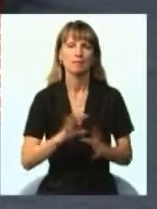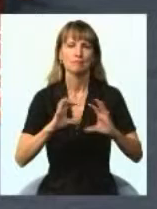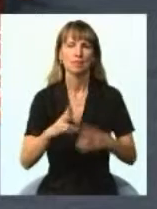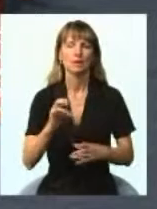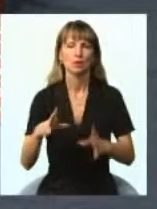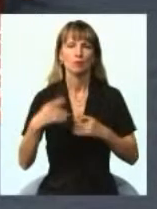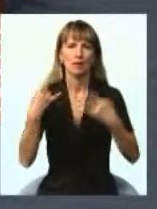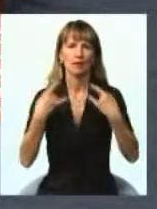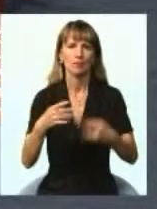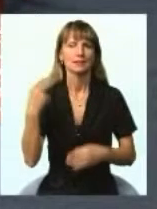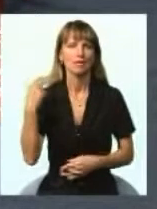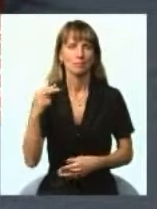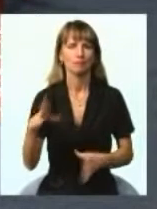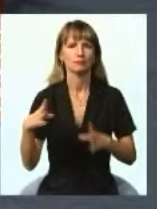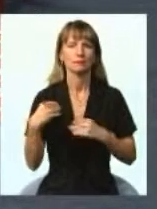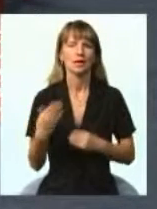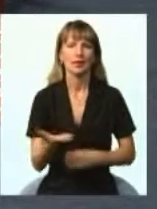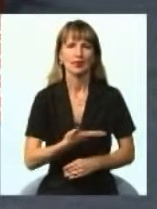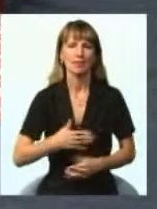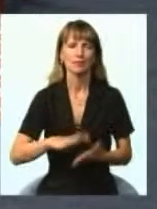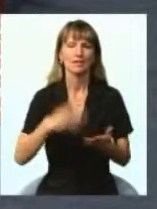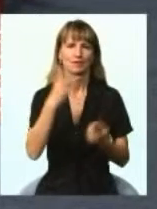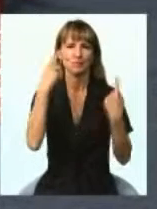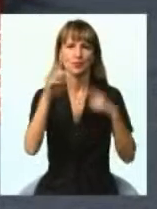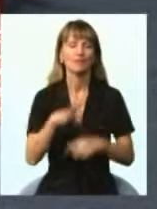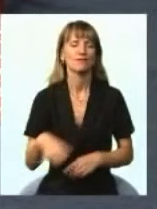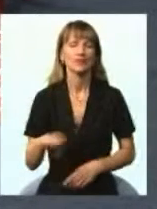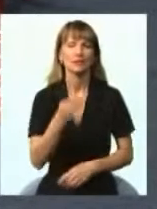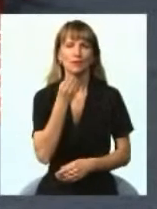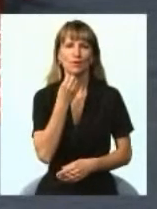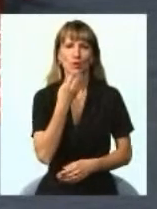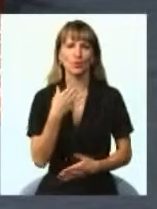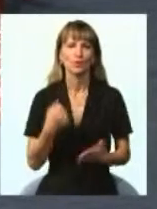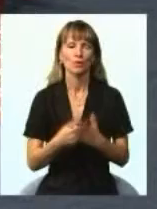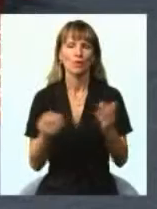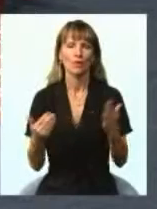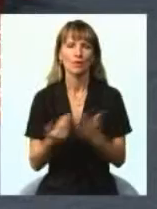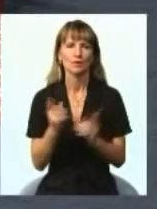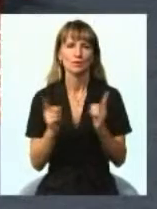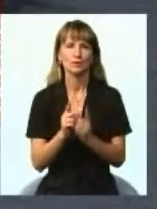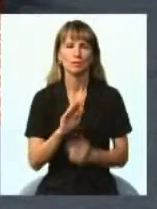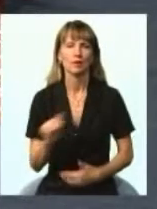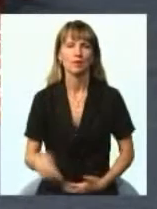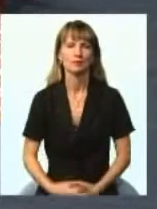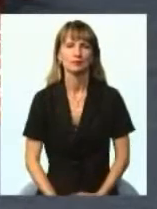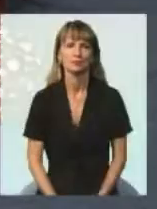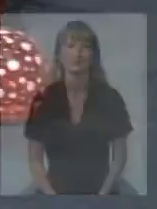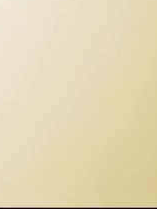телебаченні Запоріжжя. Приєднуйтесь до нас, а далі дивіться мультфільм. Всього вам доброго і до нових зустрічей! Бувайте!